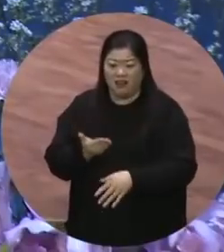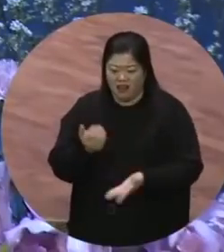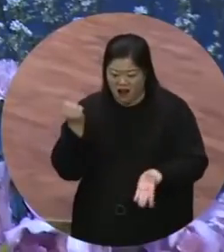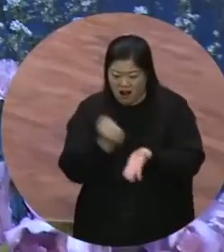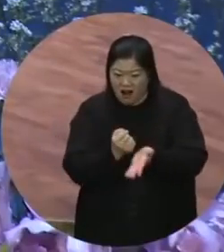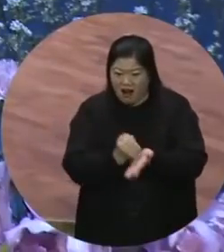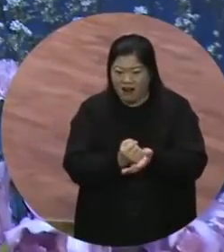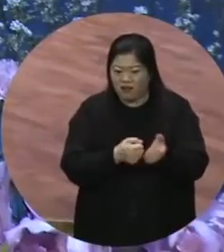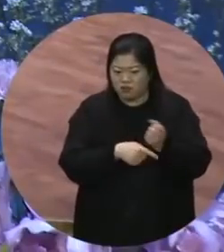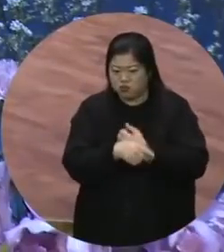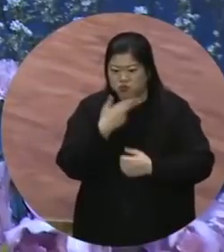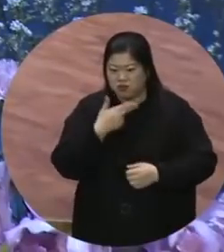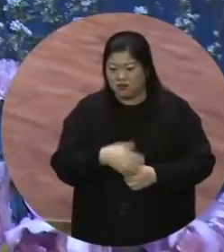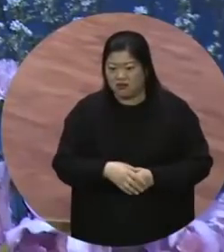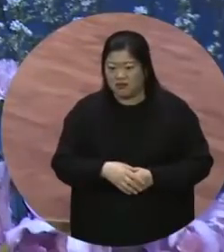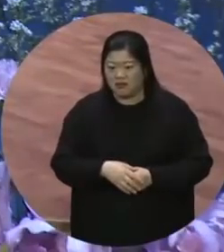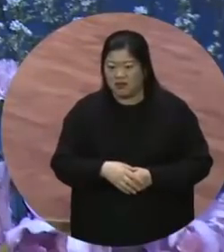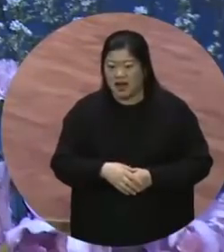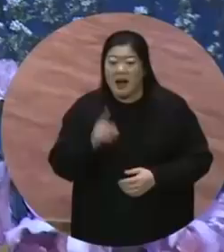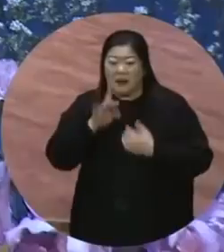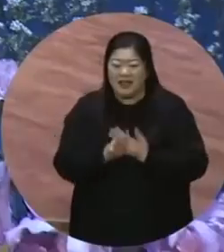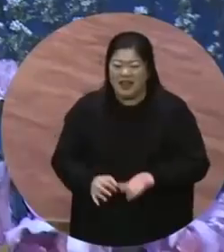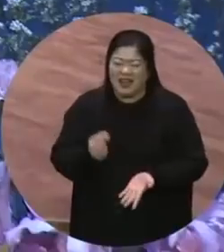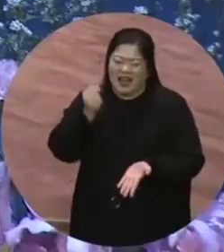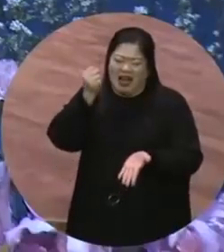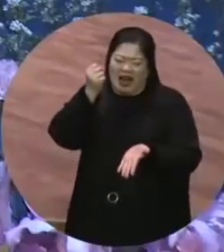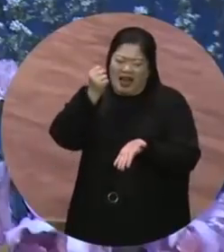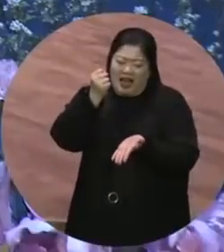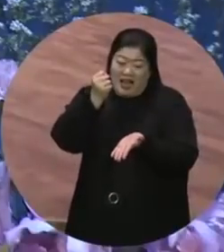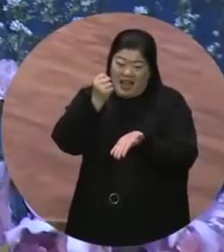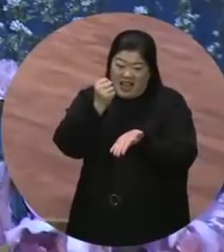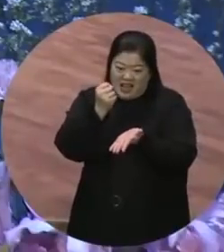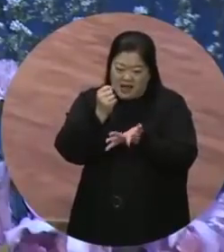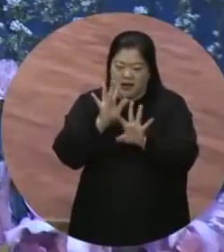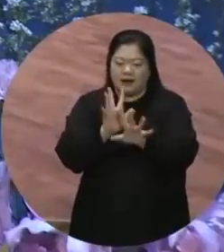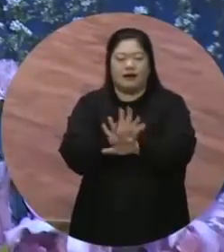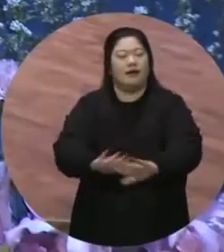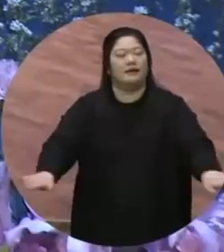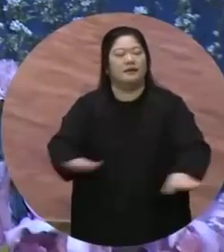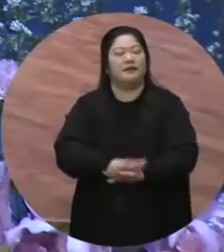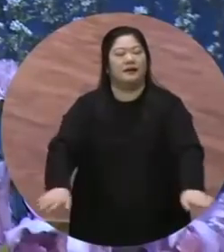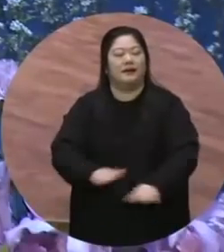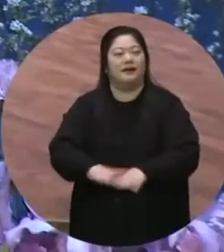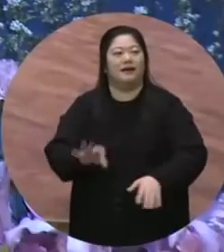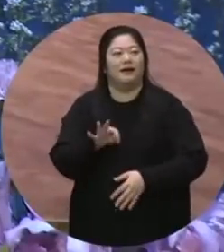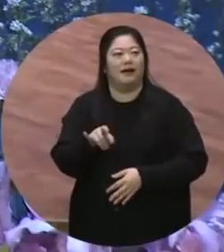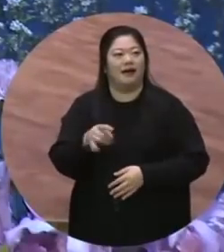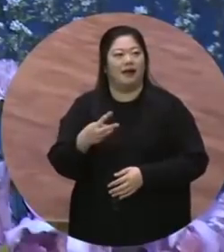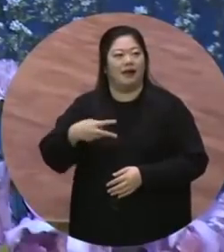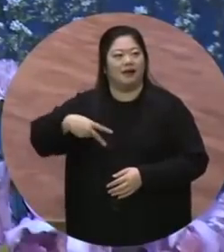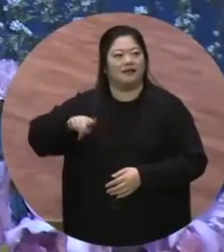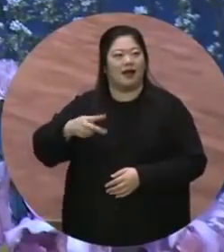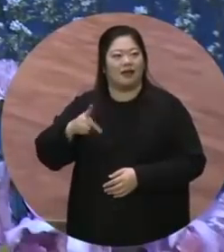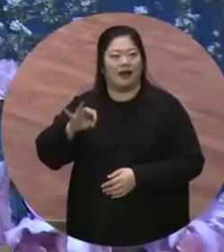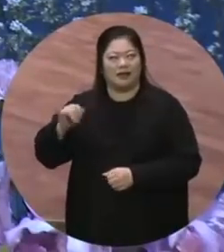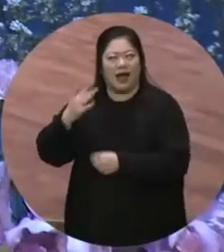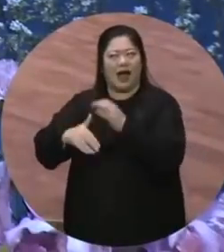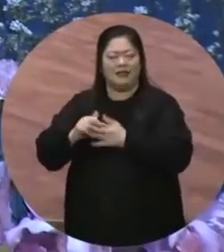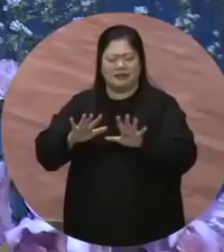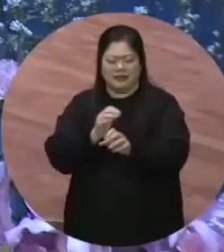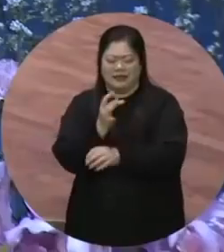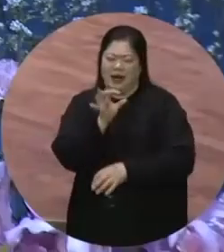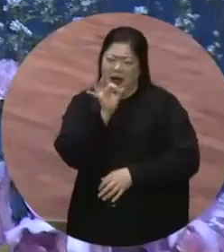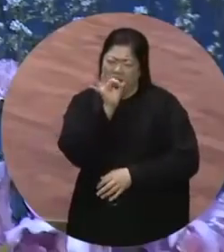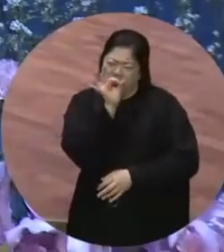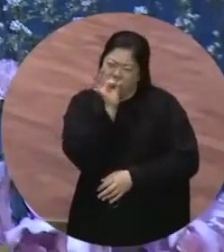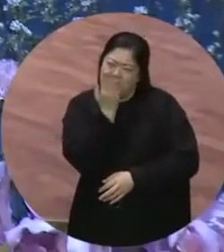있어요? 부정적인 문제가 오거든 엘사다이 하면 되는 거예요. 하나님은 이 부정적인 것도 이 못할